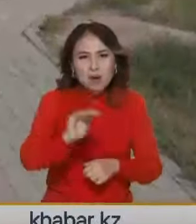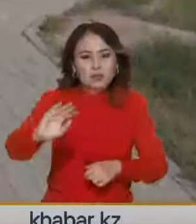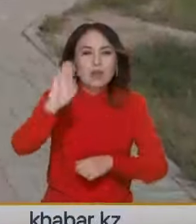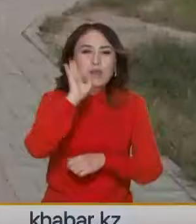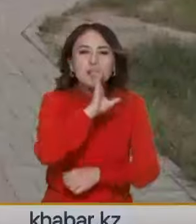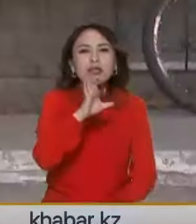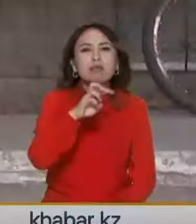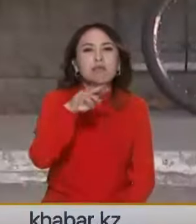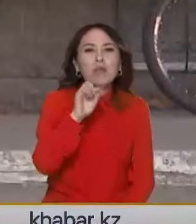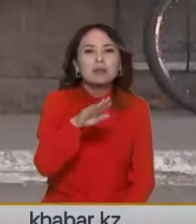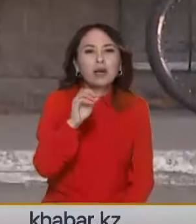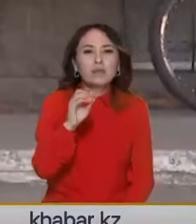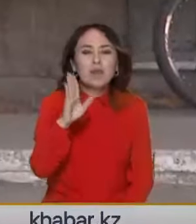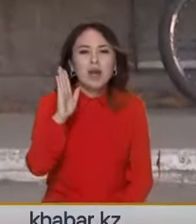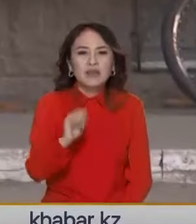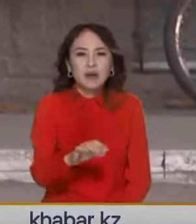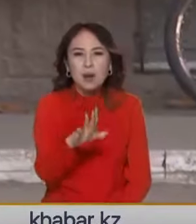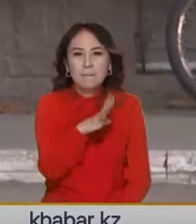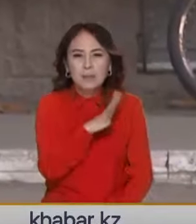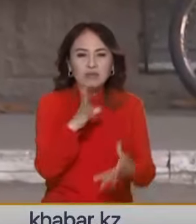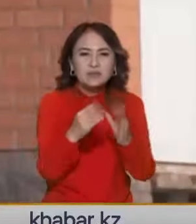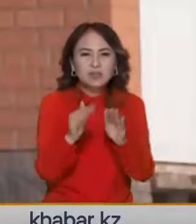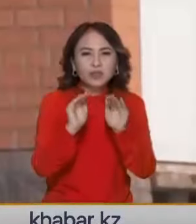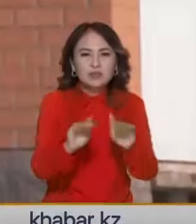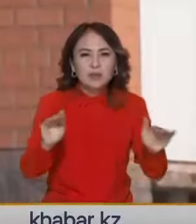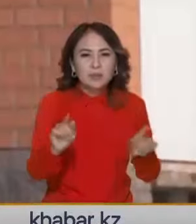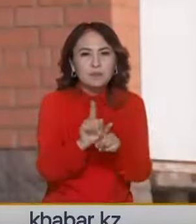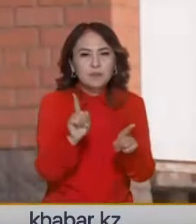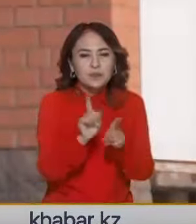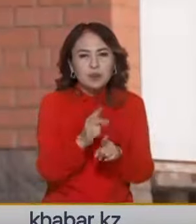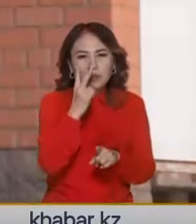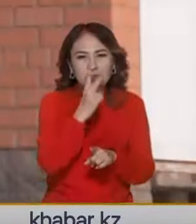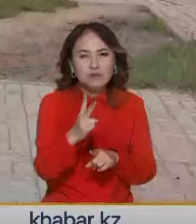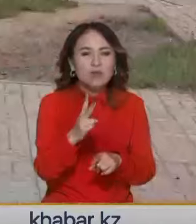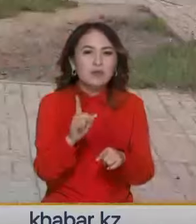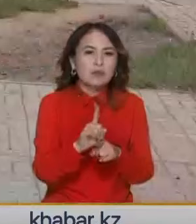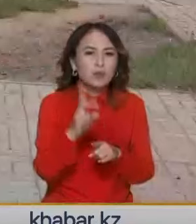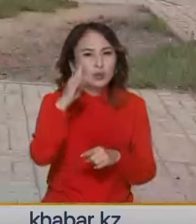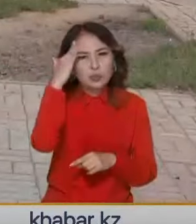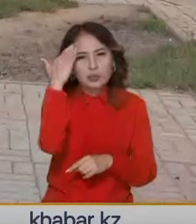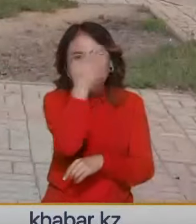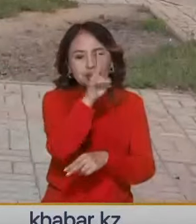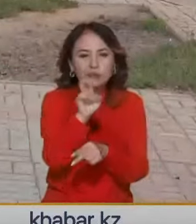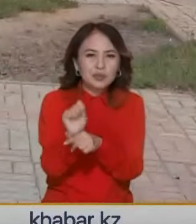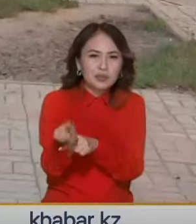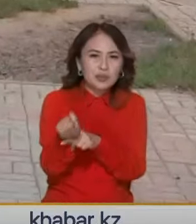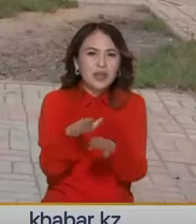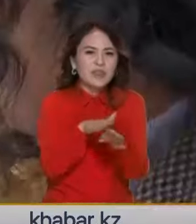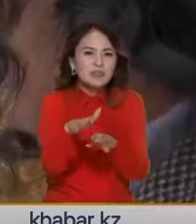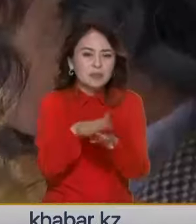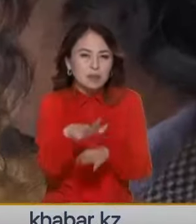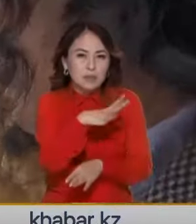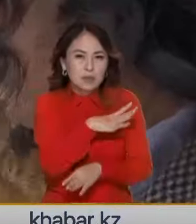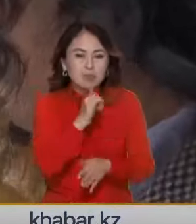Сымбат Айтбаеваның айтуынша, есе қоймаған баласының ерсі қылық танытып, белгісіз біреудің тапсырмасын орындап жүргенін